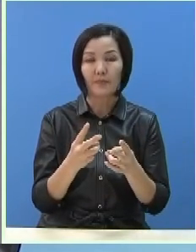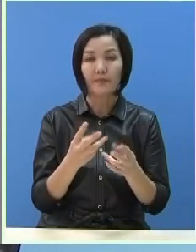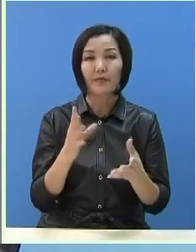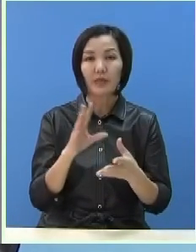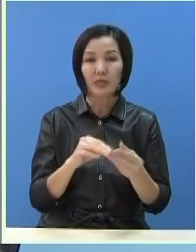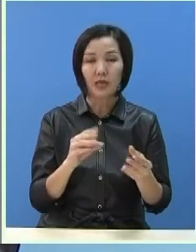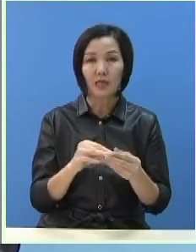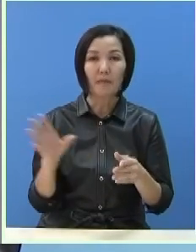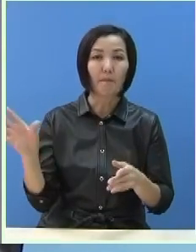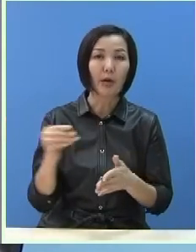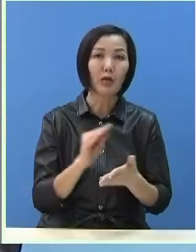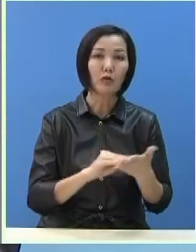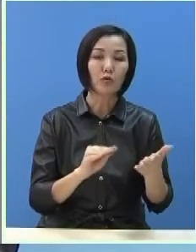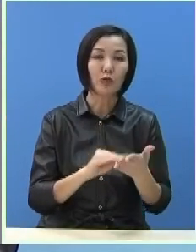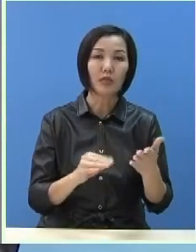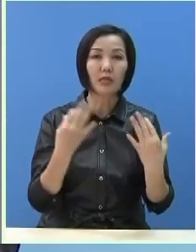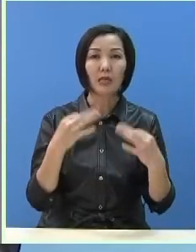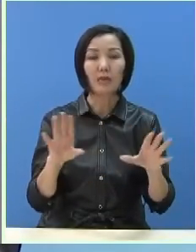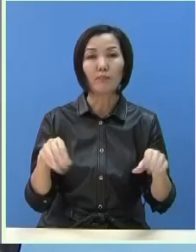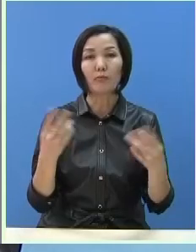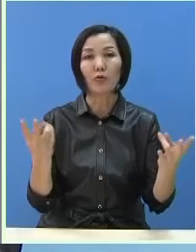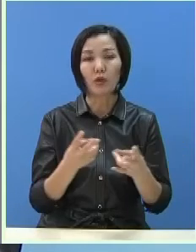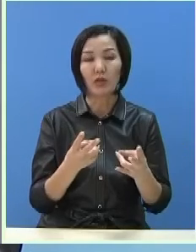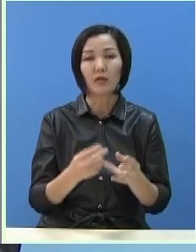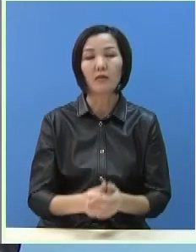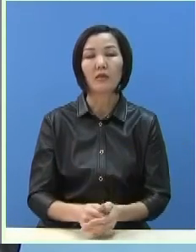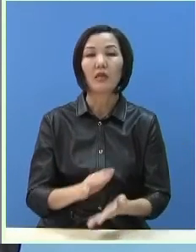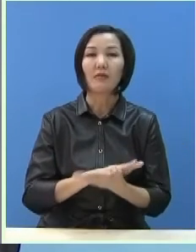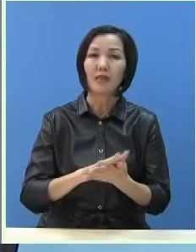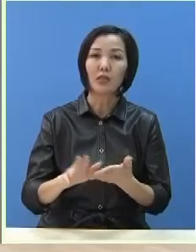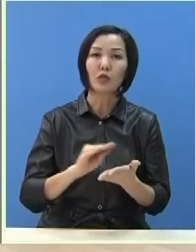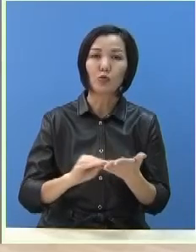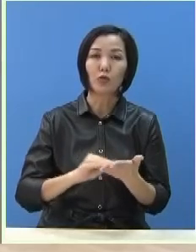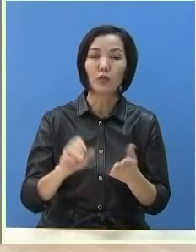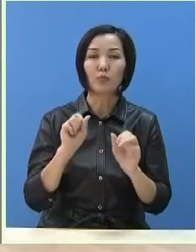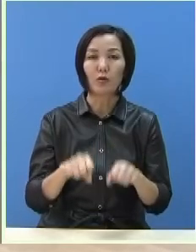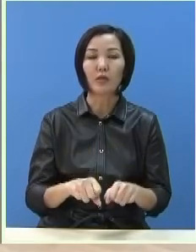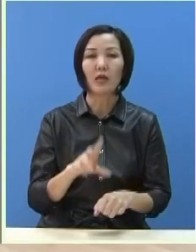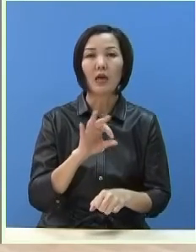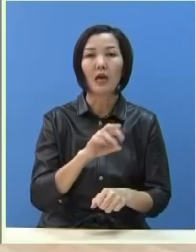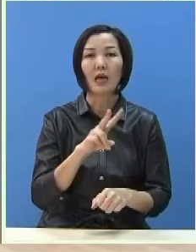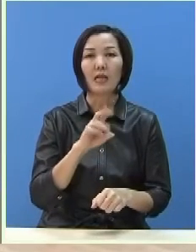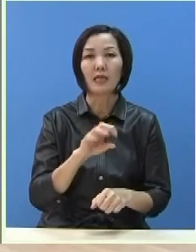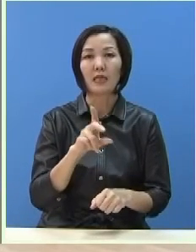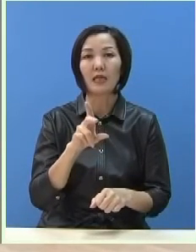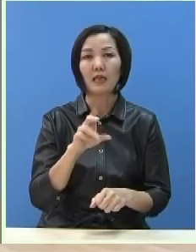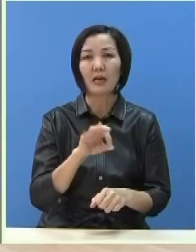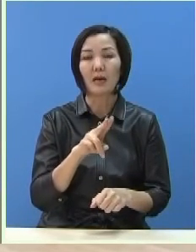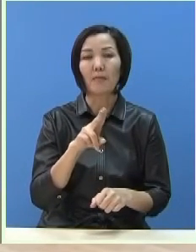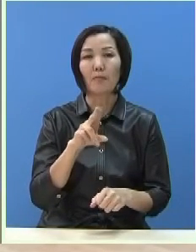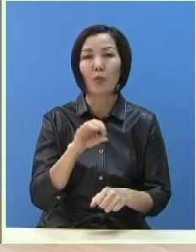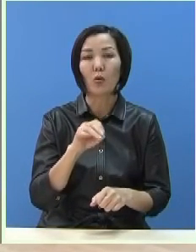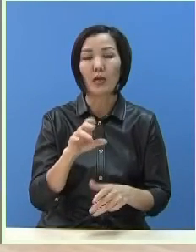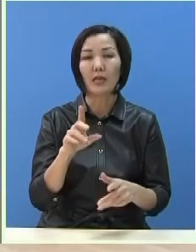де қалған барлық журналистерге еркіндік беру керек. Сонда қазақ журналистикасы дамиды. Олигополия деген дерт туралы айтып жүр президент соңғы